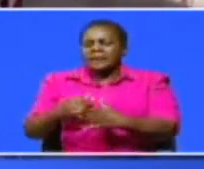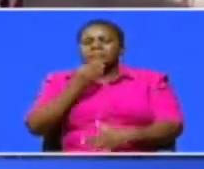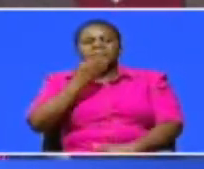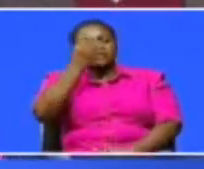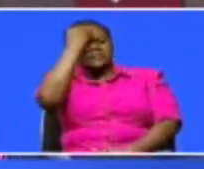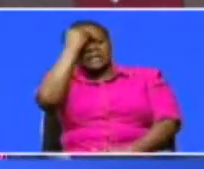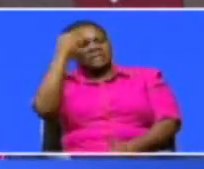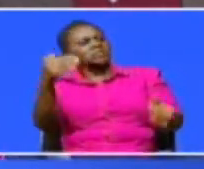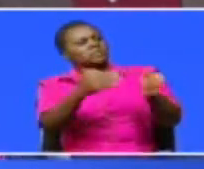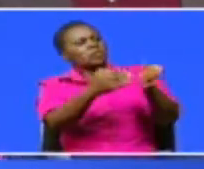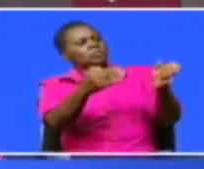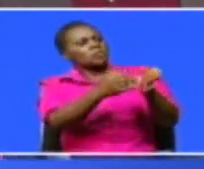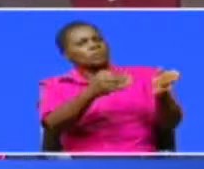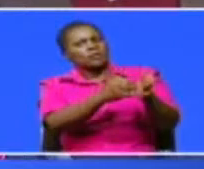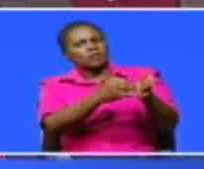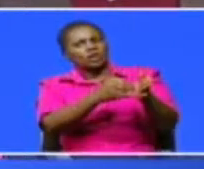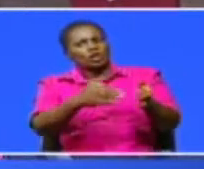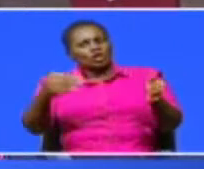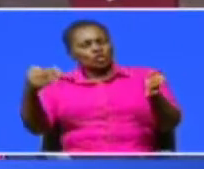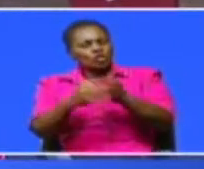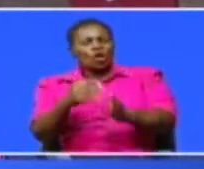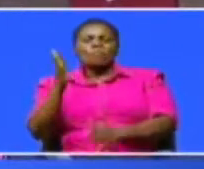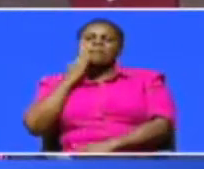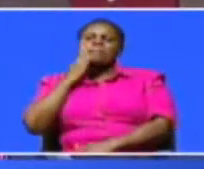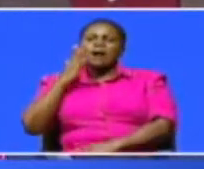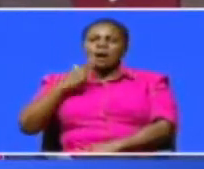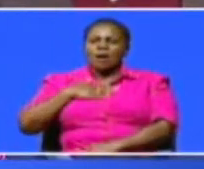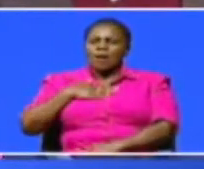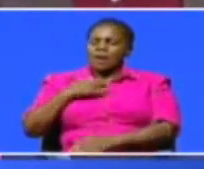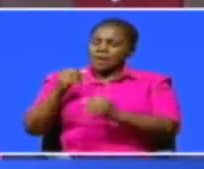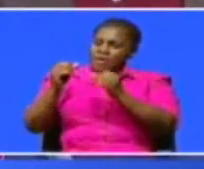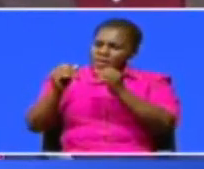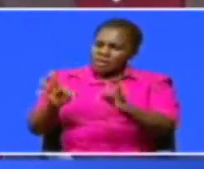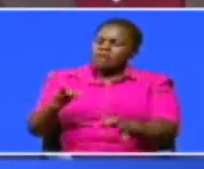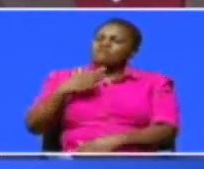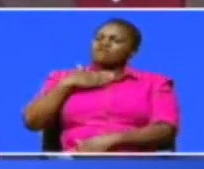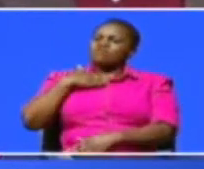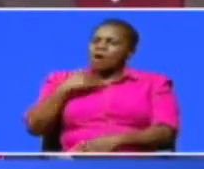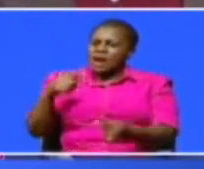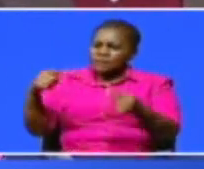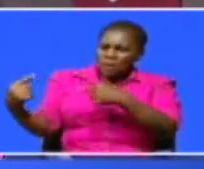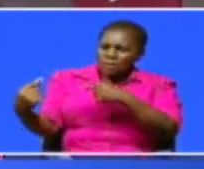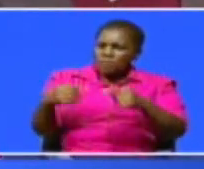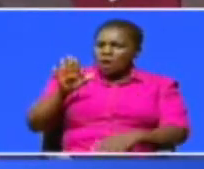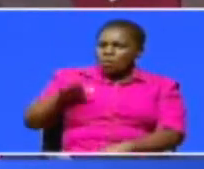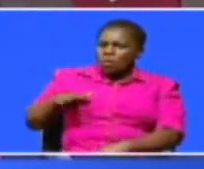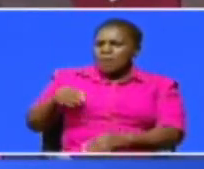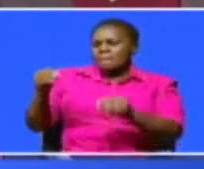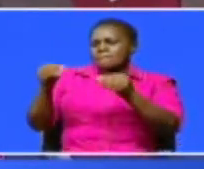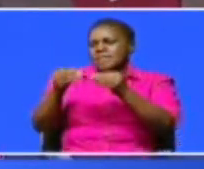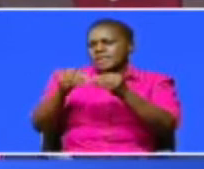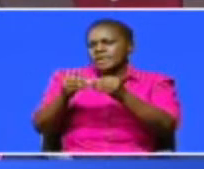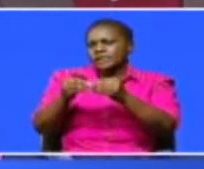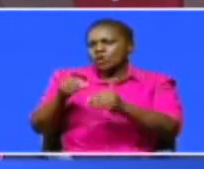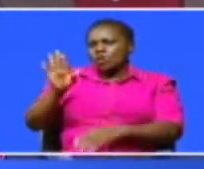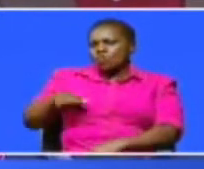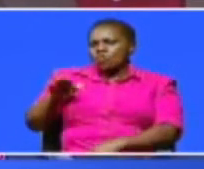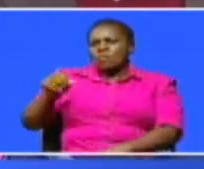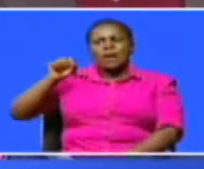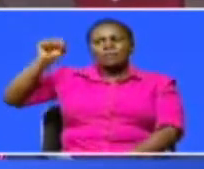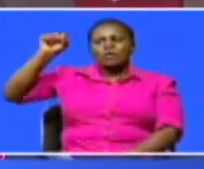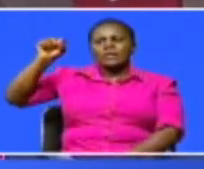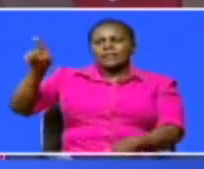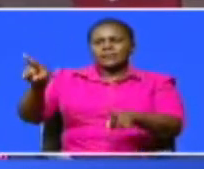stop. Waachane na mama zetu, lakini kama wanataka sana kupigana na mwanamke, wakutane na mwanamke mwenye ako kwa siasa